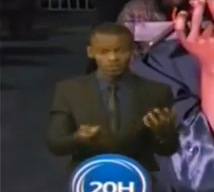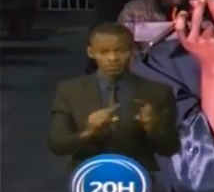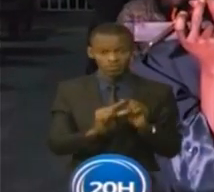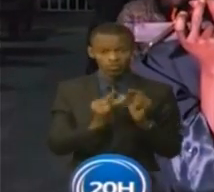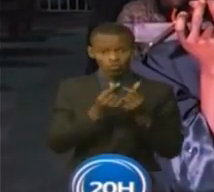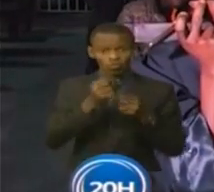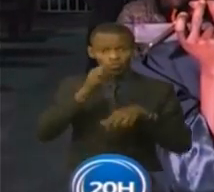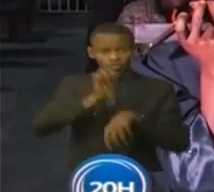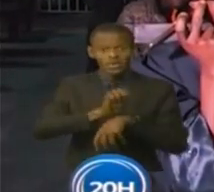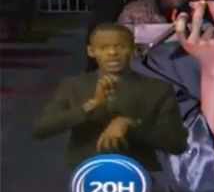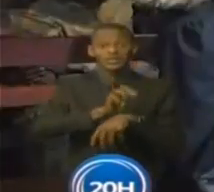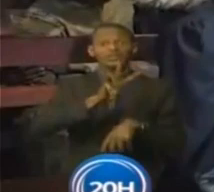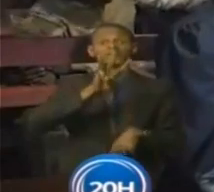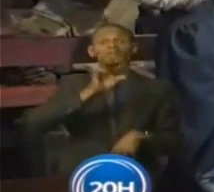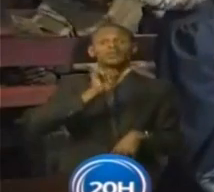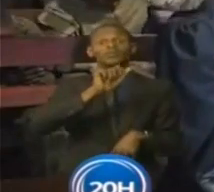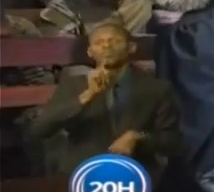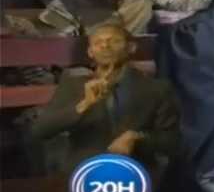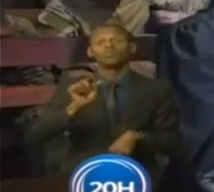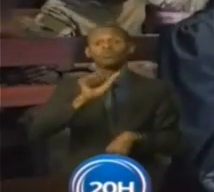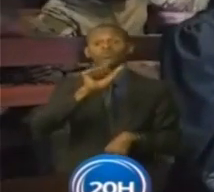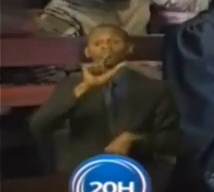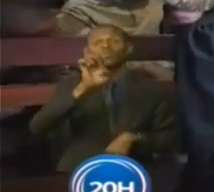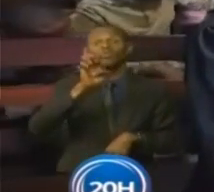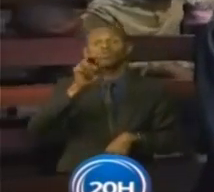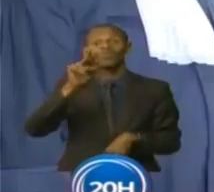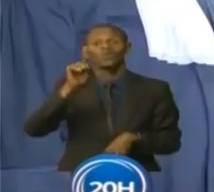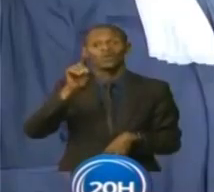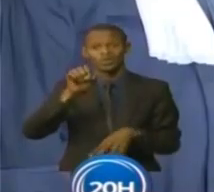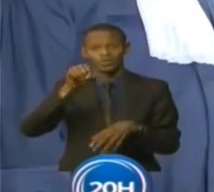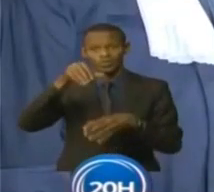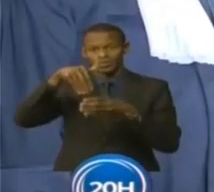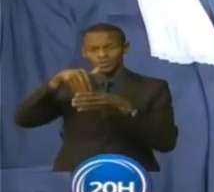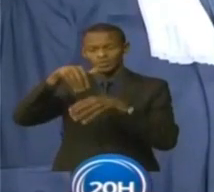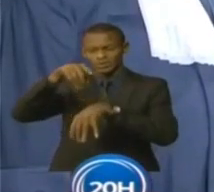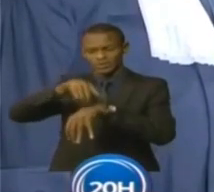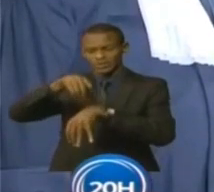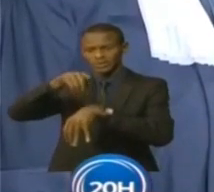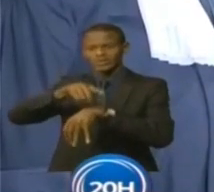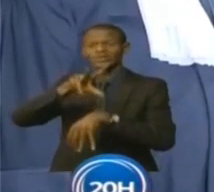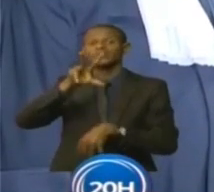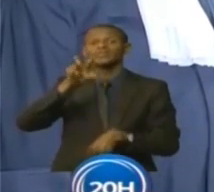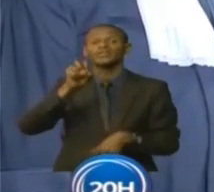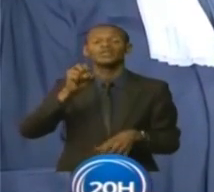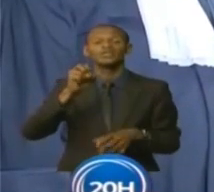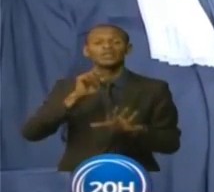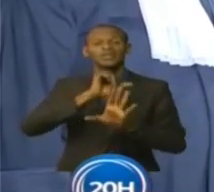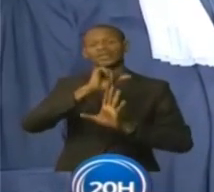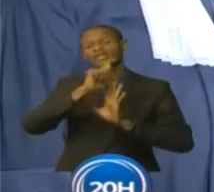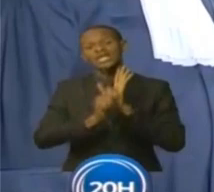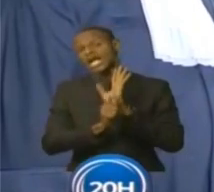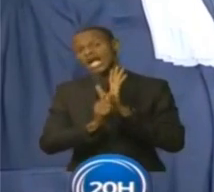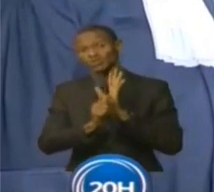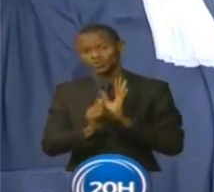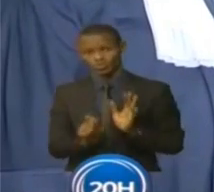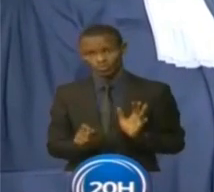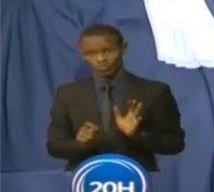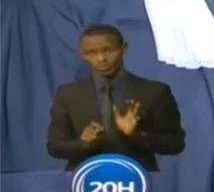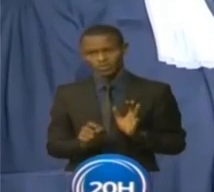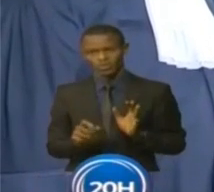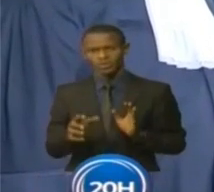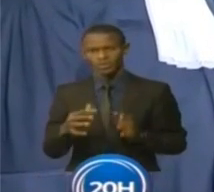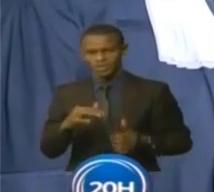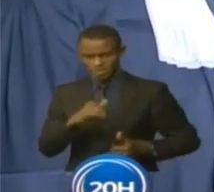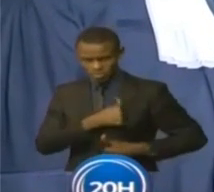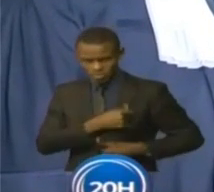sa suite en date du 30 août dernier en ville de Goma. Pour vous prévenir, Kalamba Mikombe Mike,